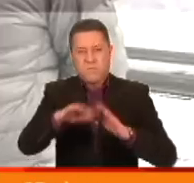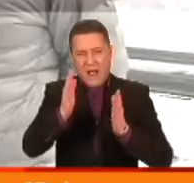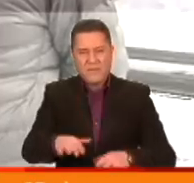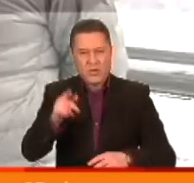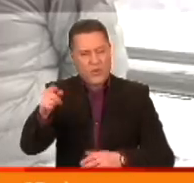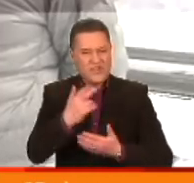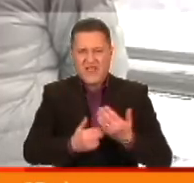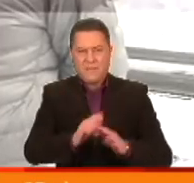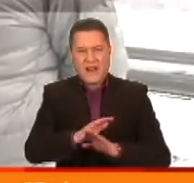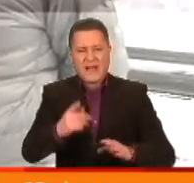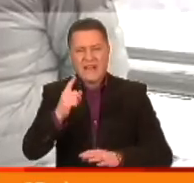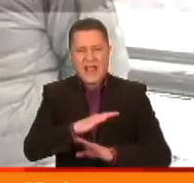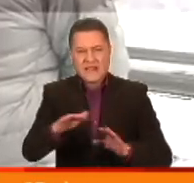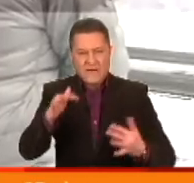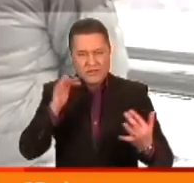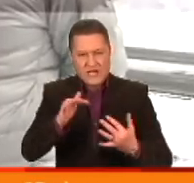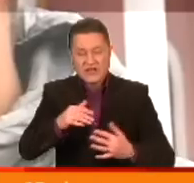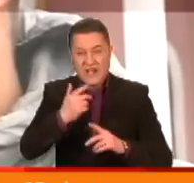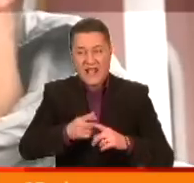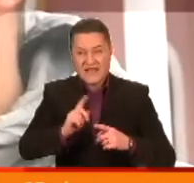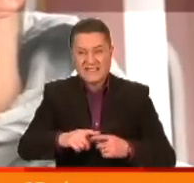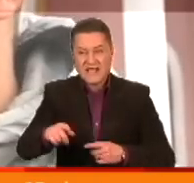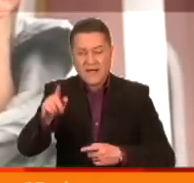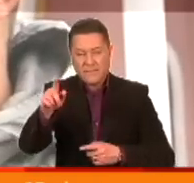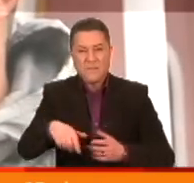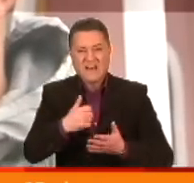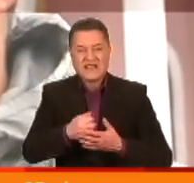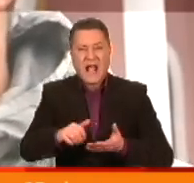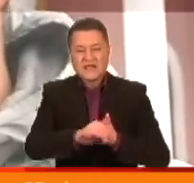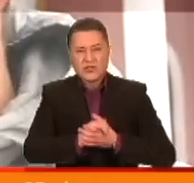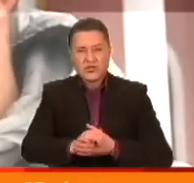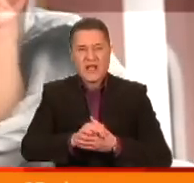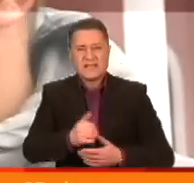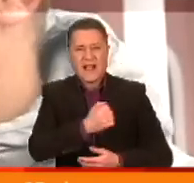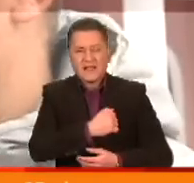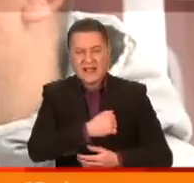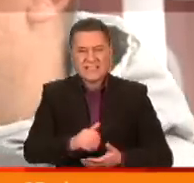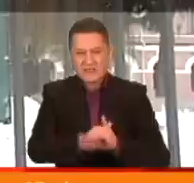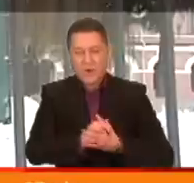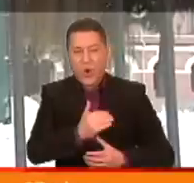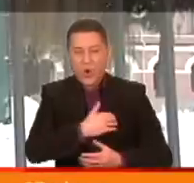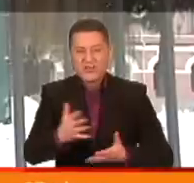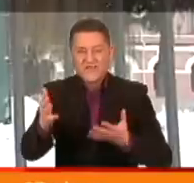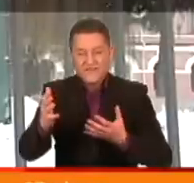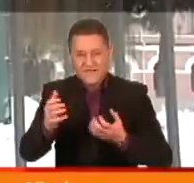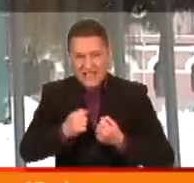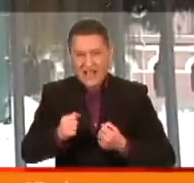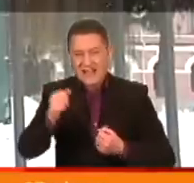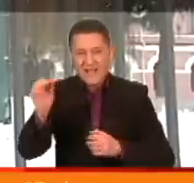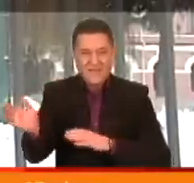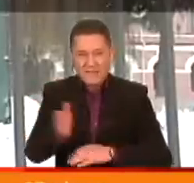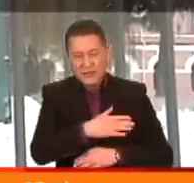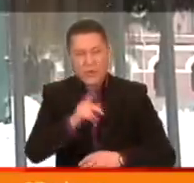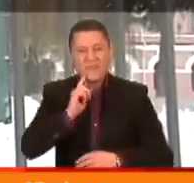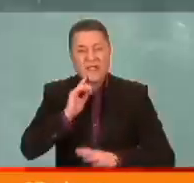сраження. Роман Солодкий, президент асоціації «Кадетська співдружність». Саме ця громадська організація хоче взяти демонтованого Суворова на